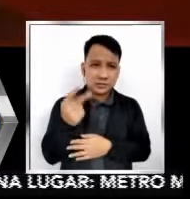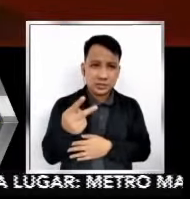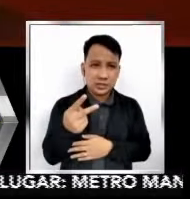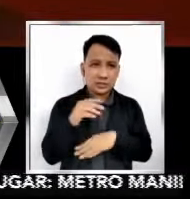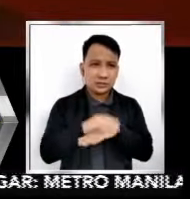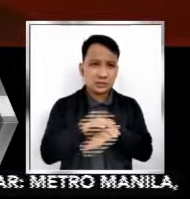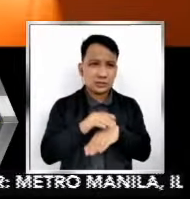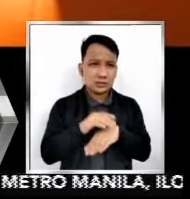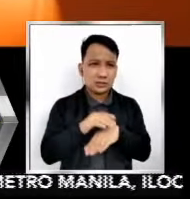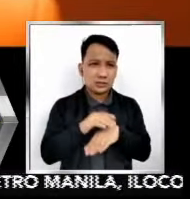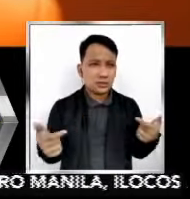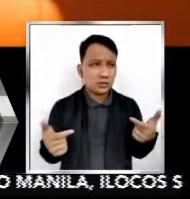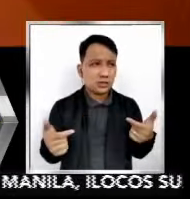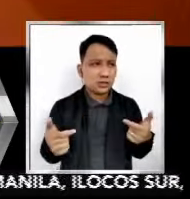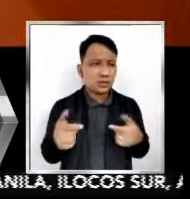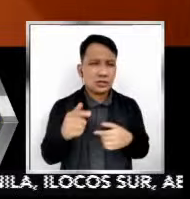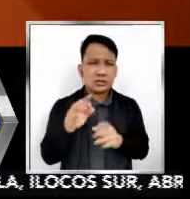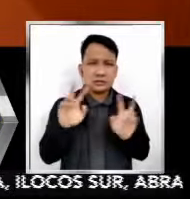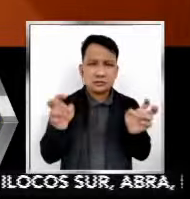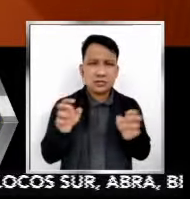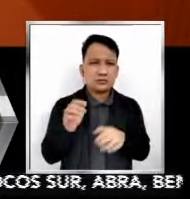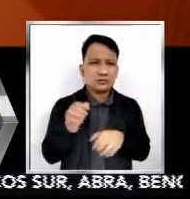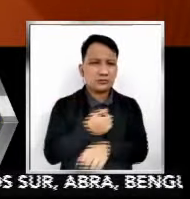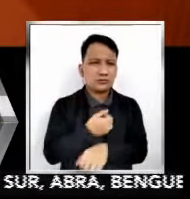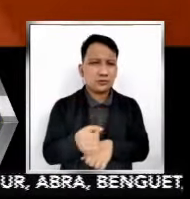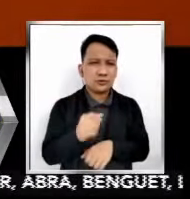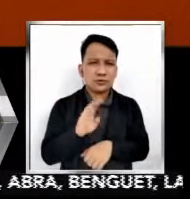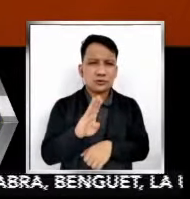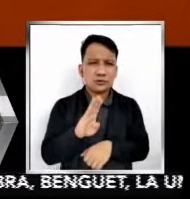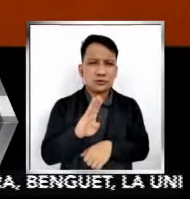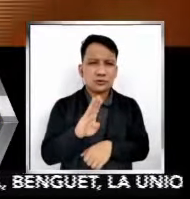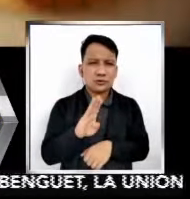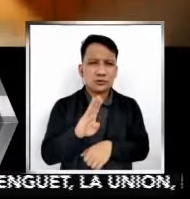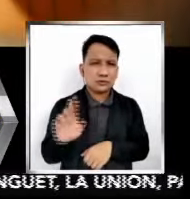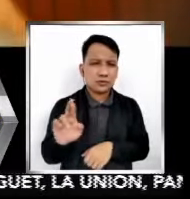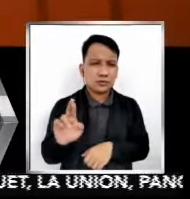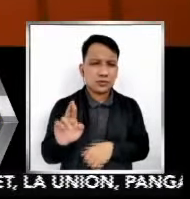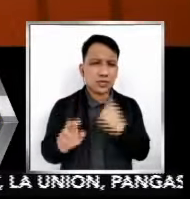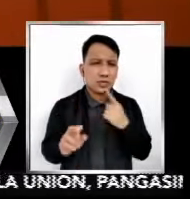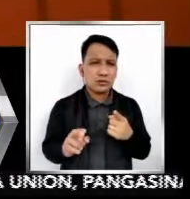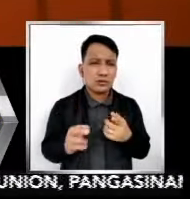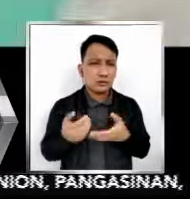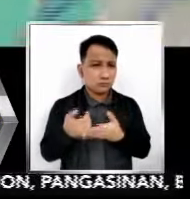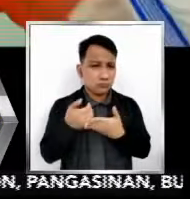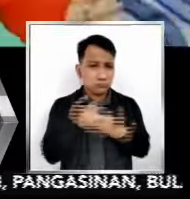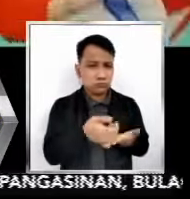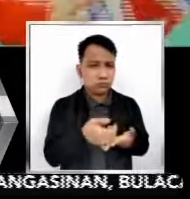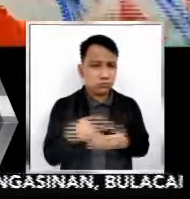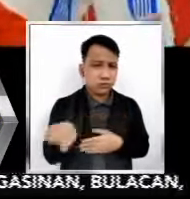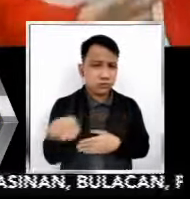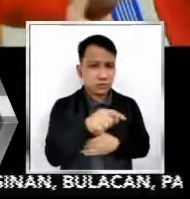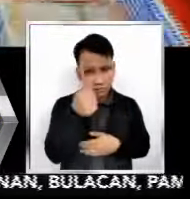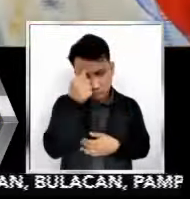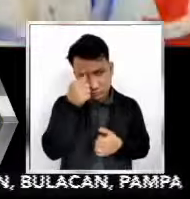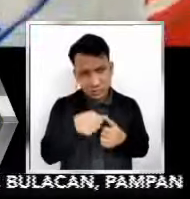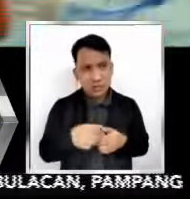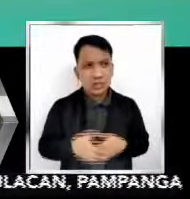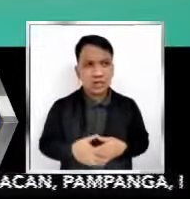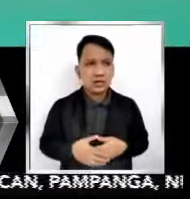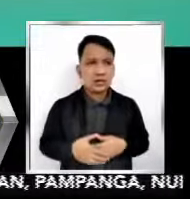na Butter. Don't need no pressure to remind me you got it bad. May more than